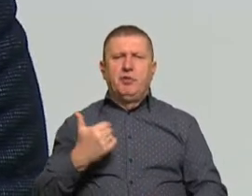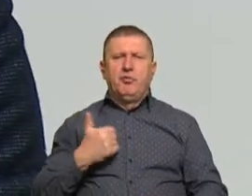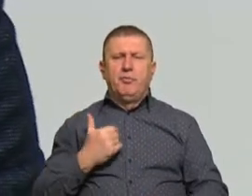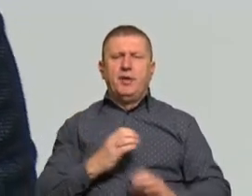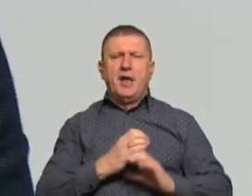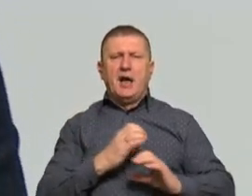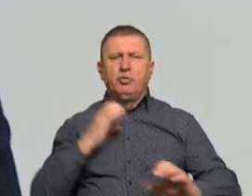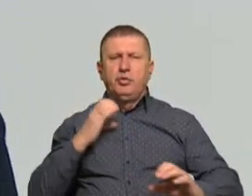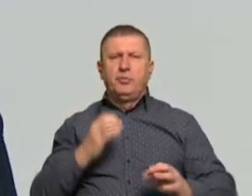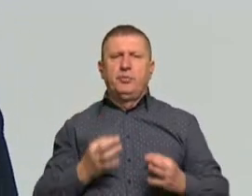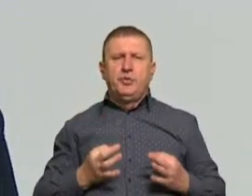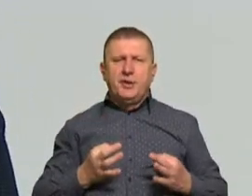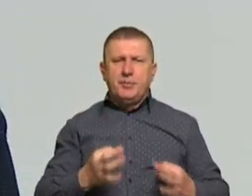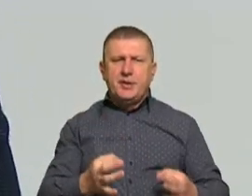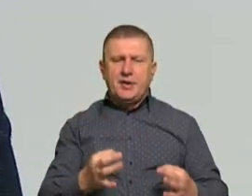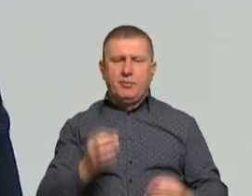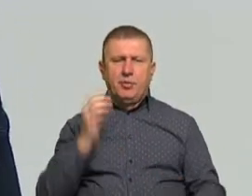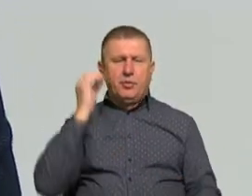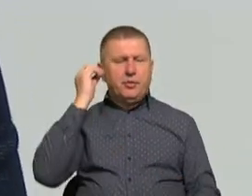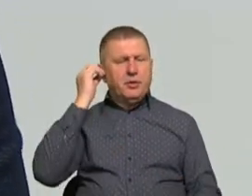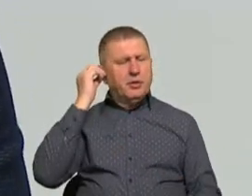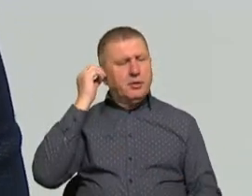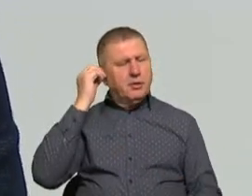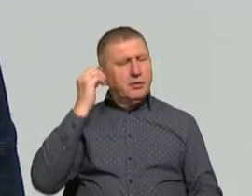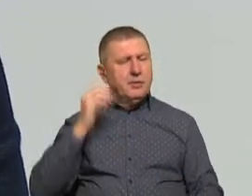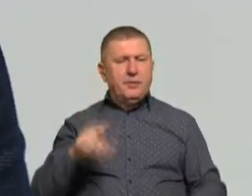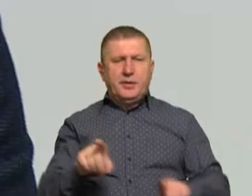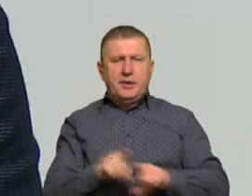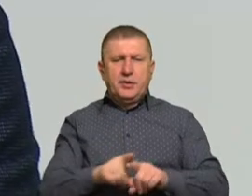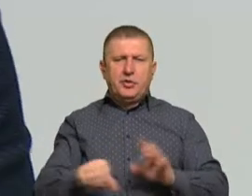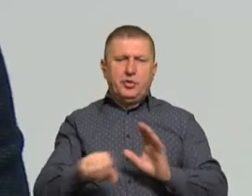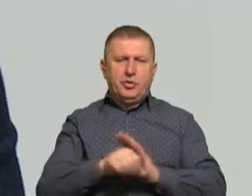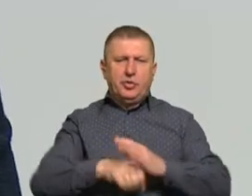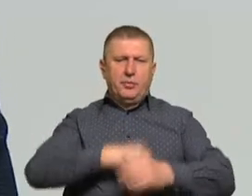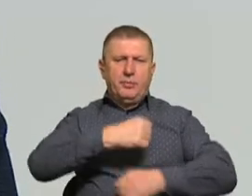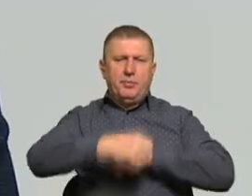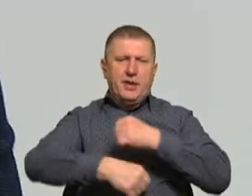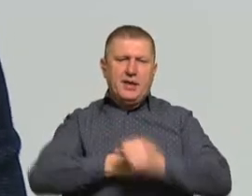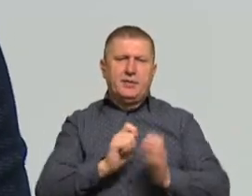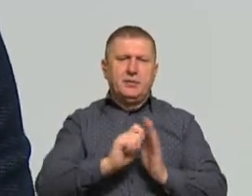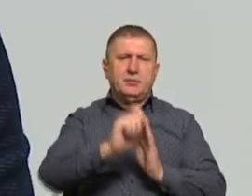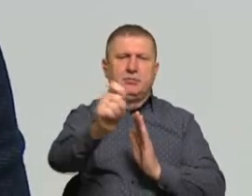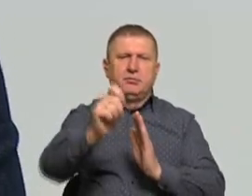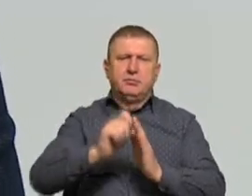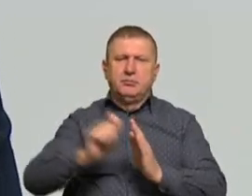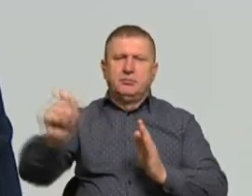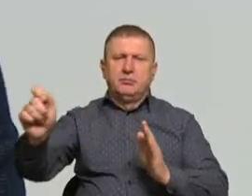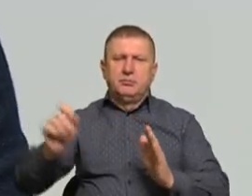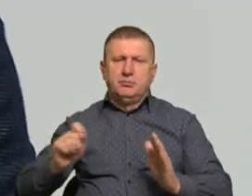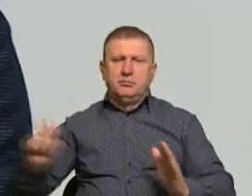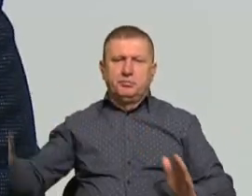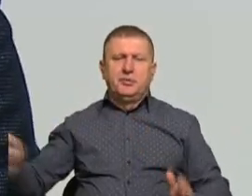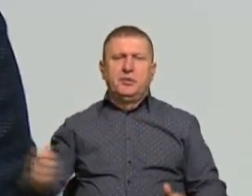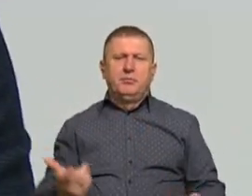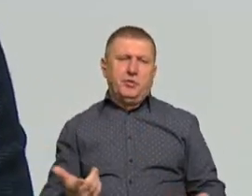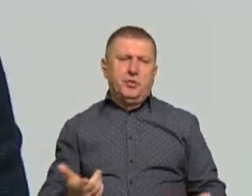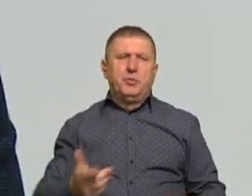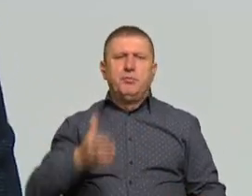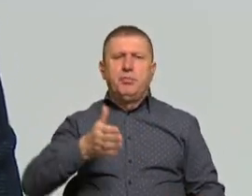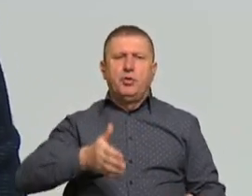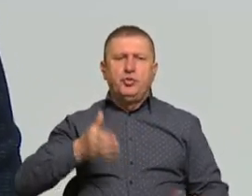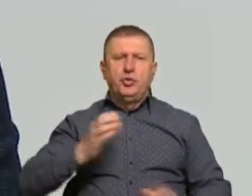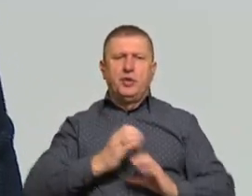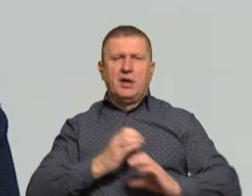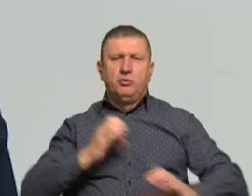rowerowych wykorzystywanych na potrzeby rekreacyjne, ale także takich, które właśnie służyłyby, czy odciążałyby ten